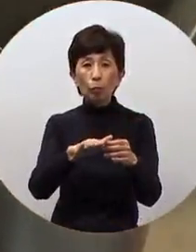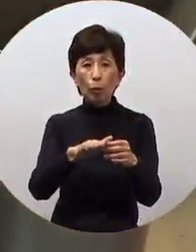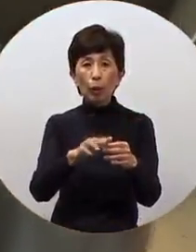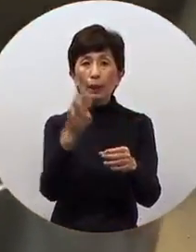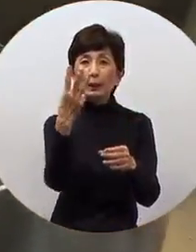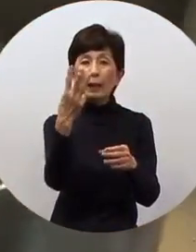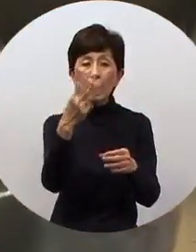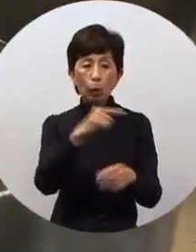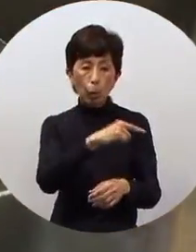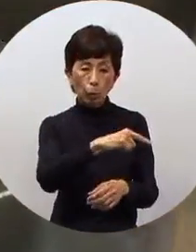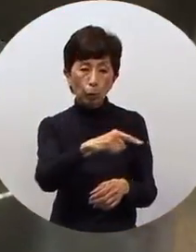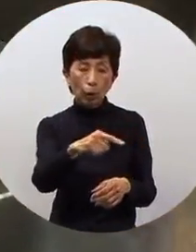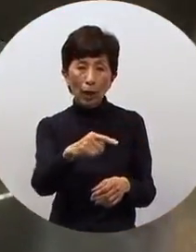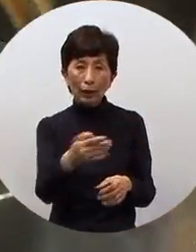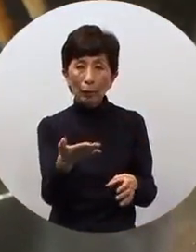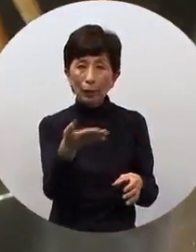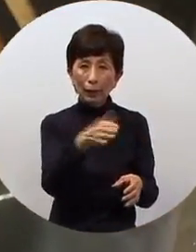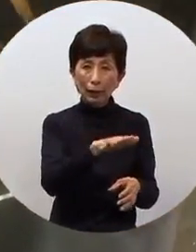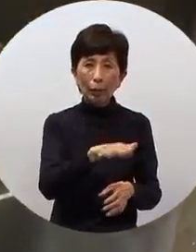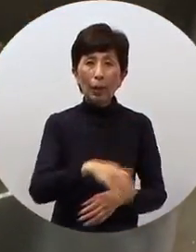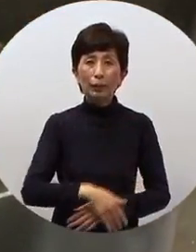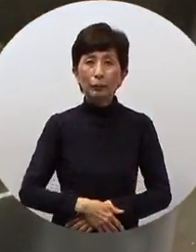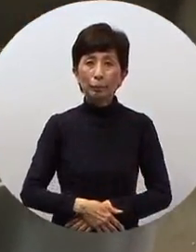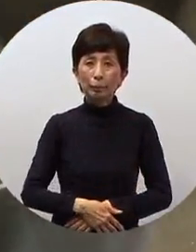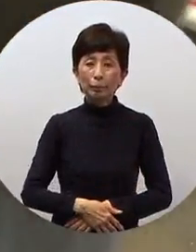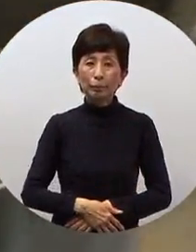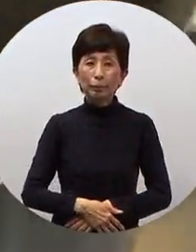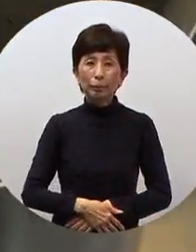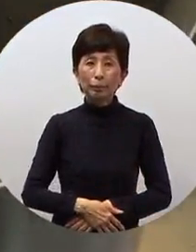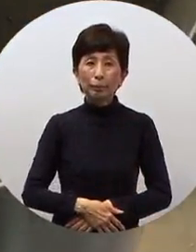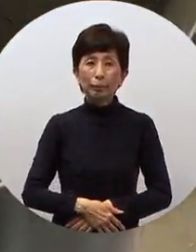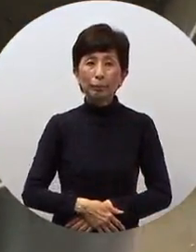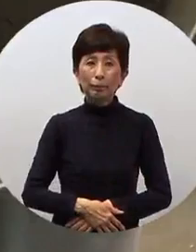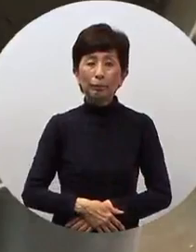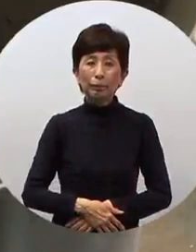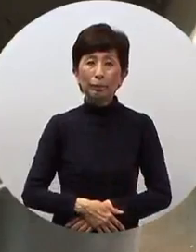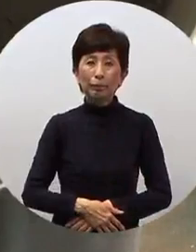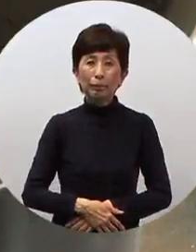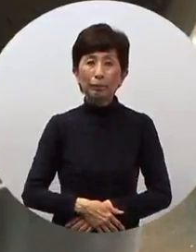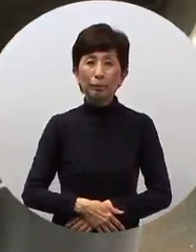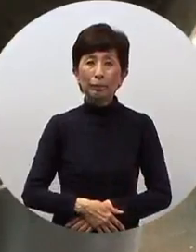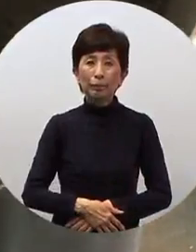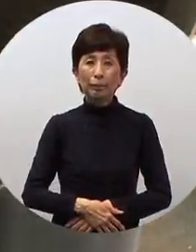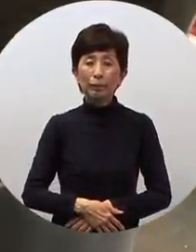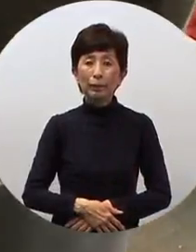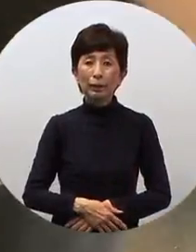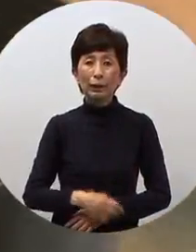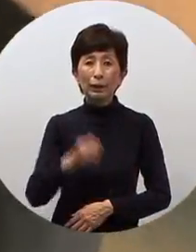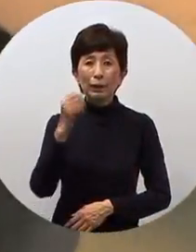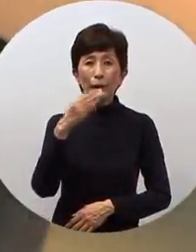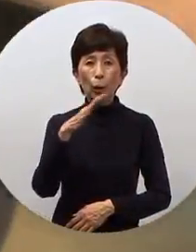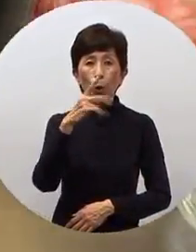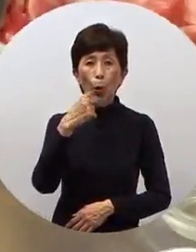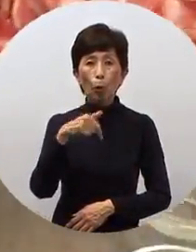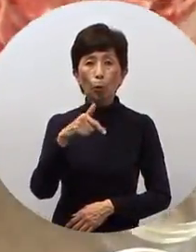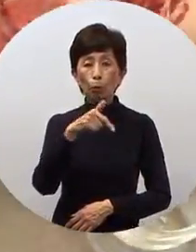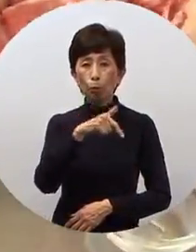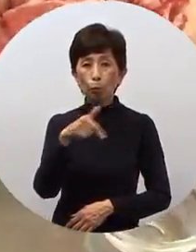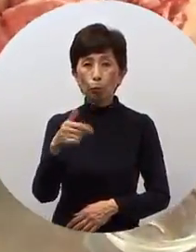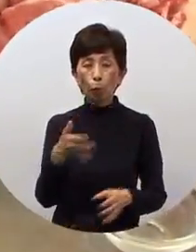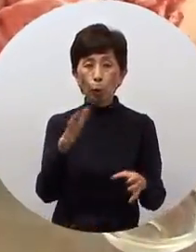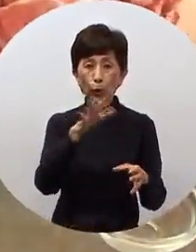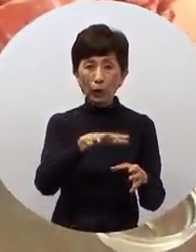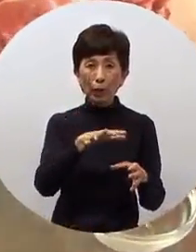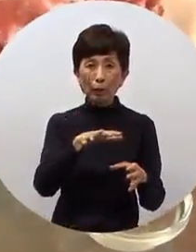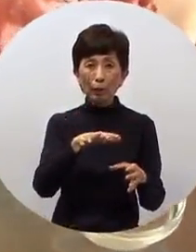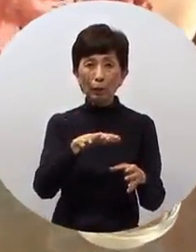3合のラインで。はい、大丈夫です。 いいですか？はい、 そしたらここに塩昆布を入れてい きます。塩昆 布、 はい、入